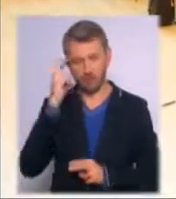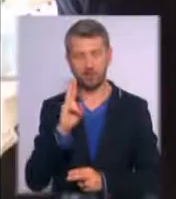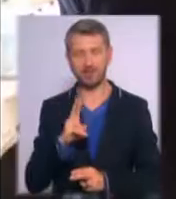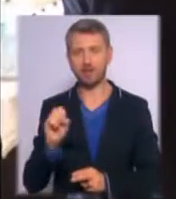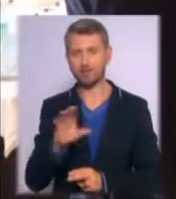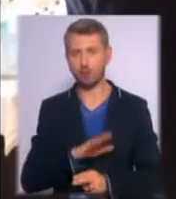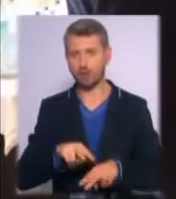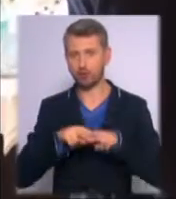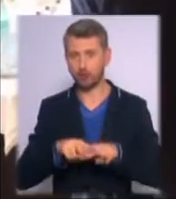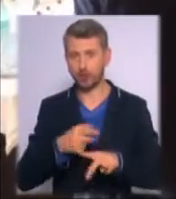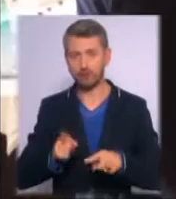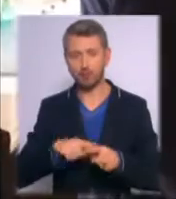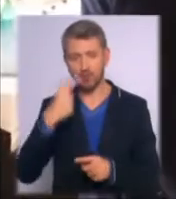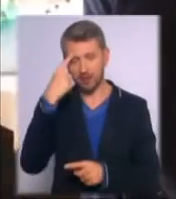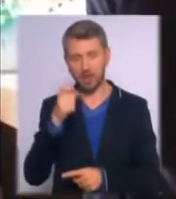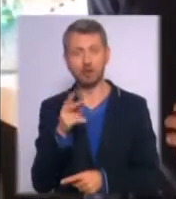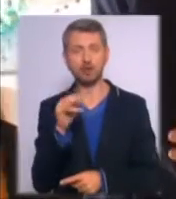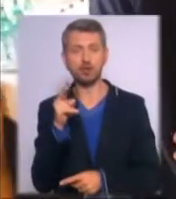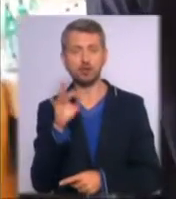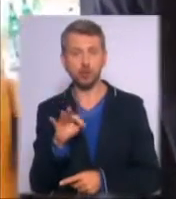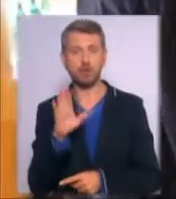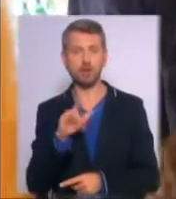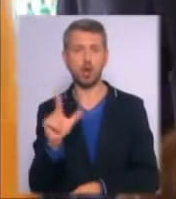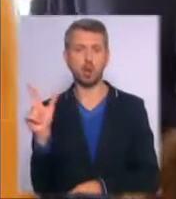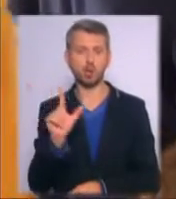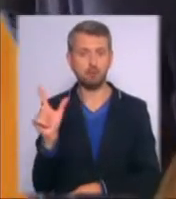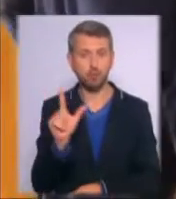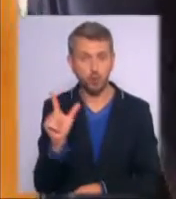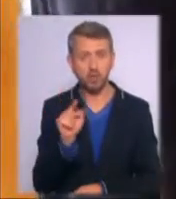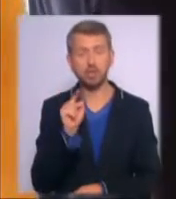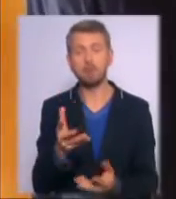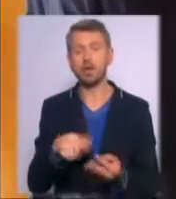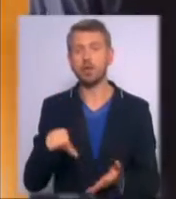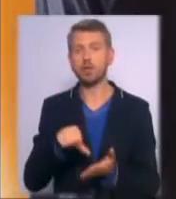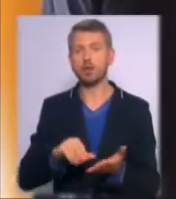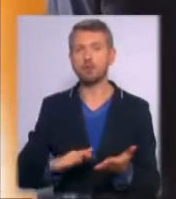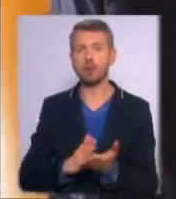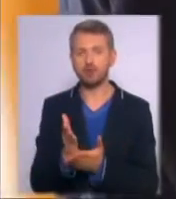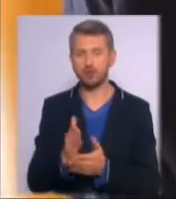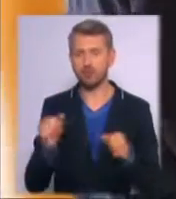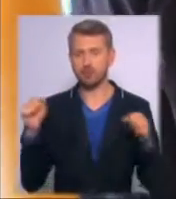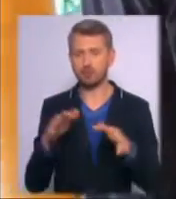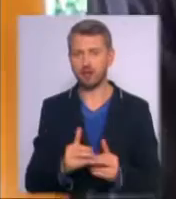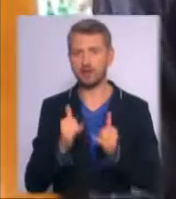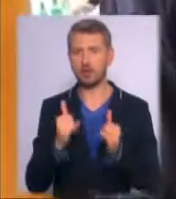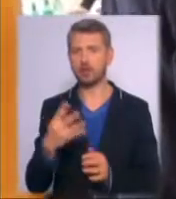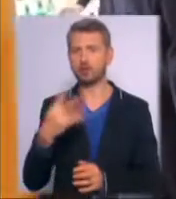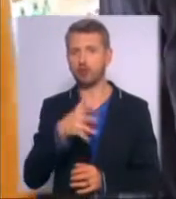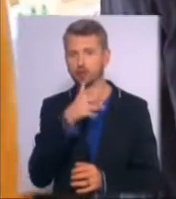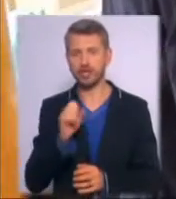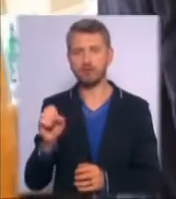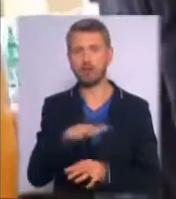столиці. Про це заявив Віталій Кличко у Люксембурзі. Там він бере участь у політичній асамблеї з нагоди 40-річчя Європейської народної